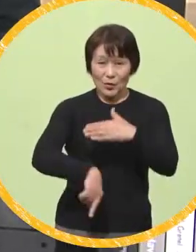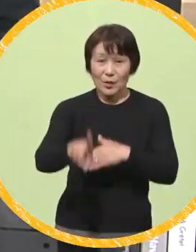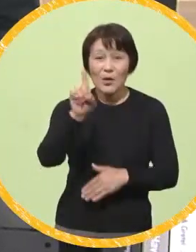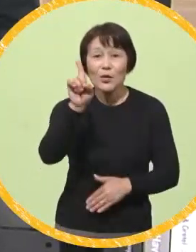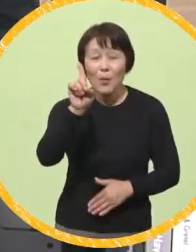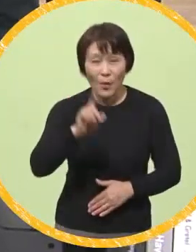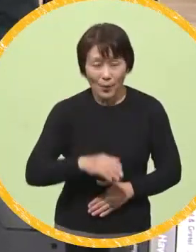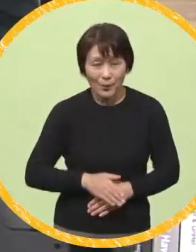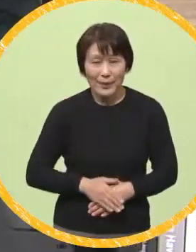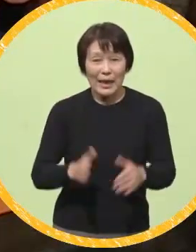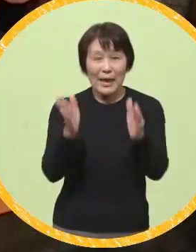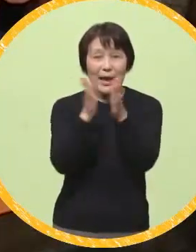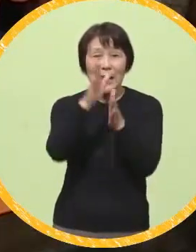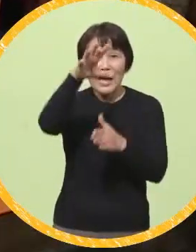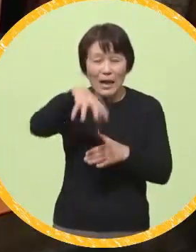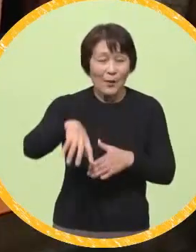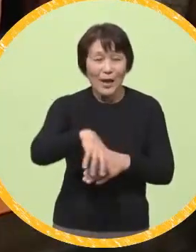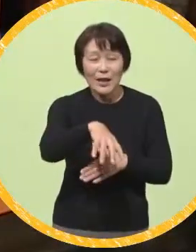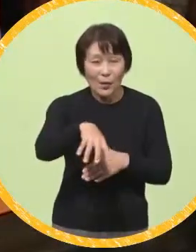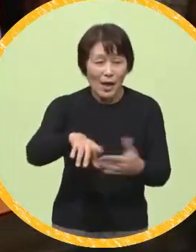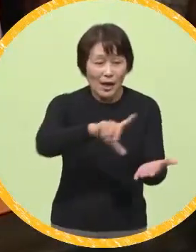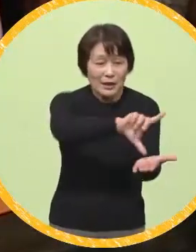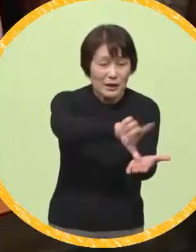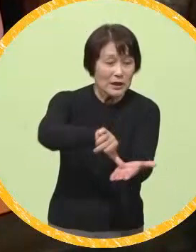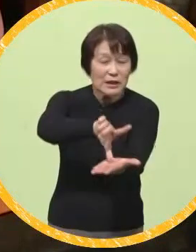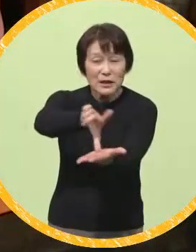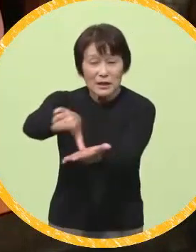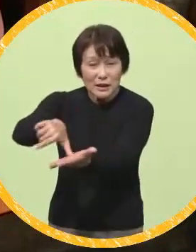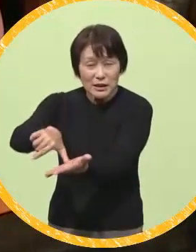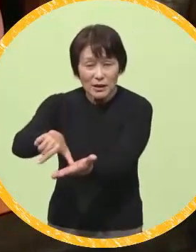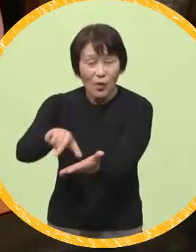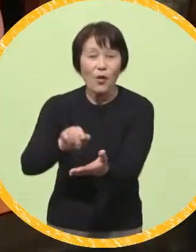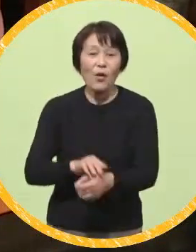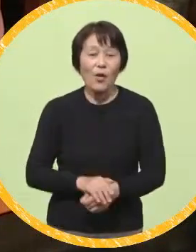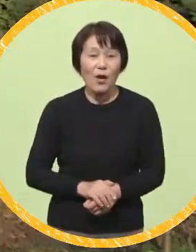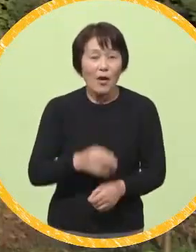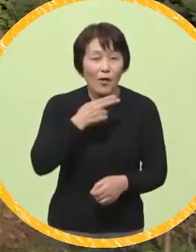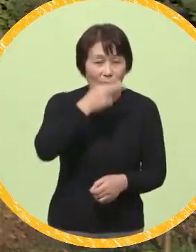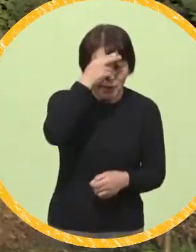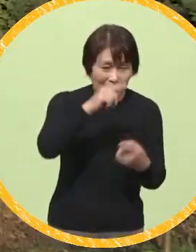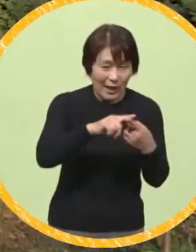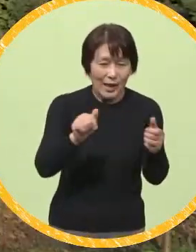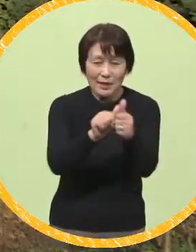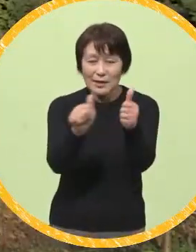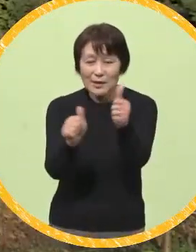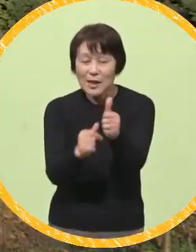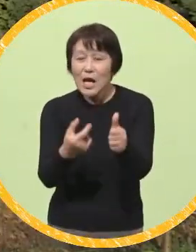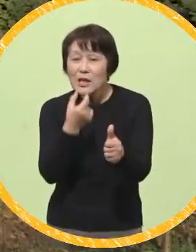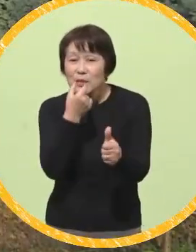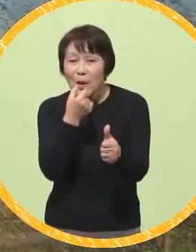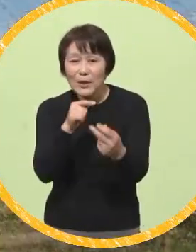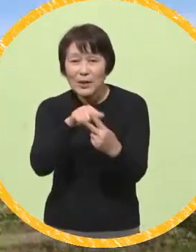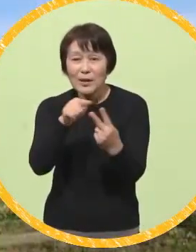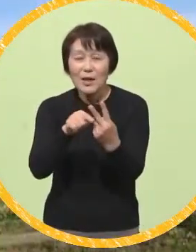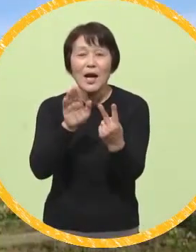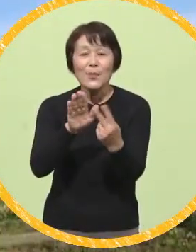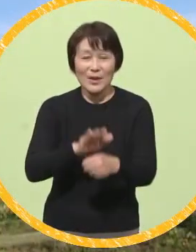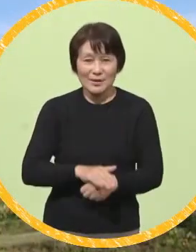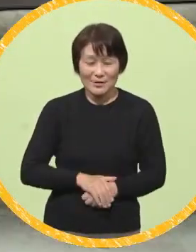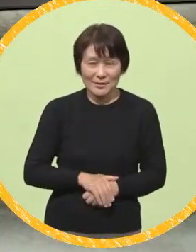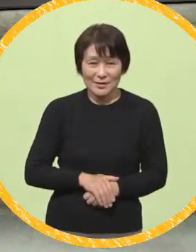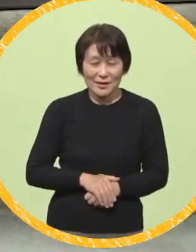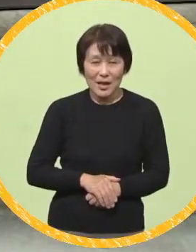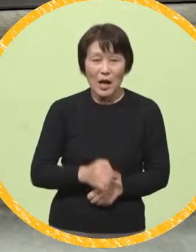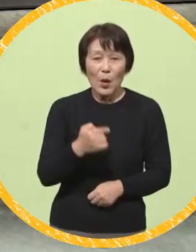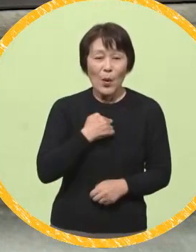ね、この神奈川にはその地域ならではの個性あふれるお酒やつまみがあることからですね、県では我